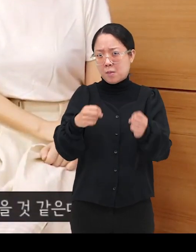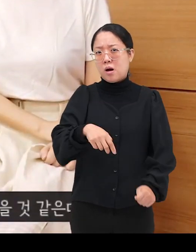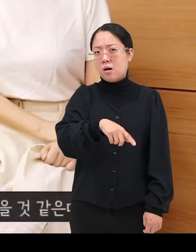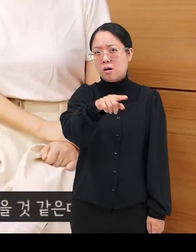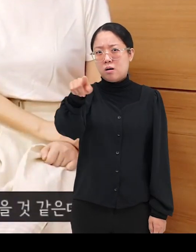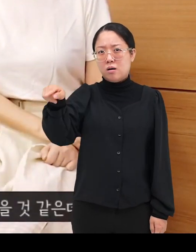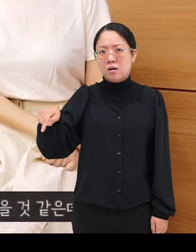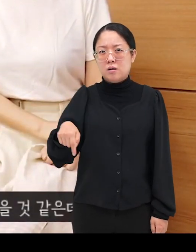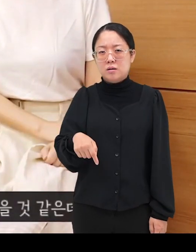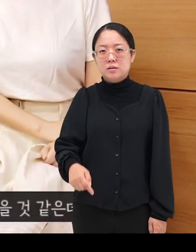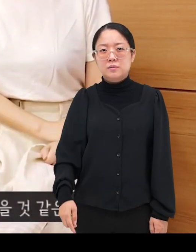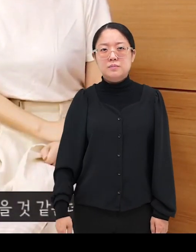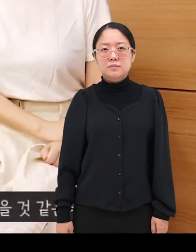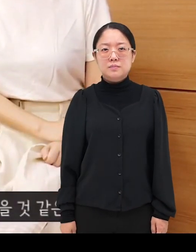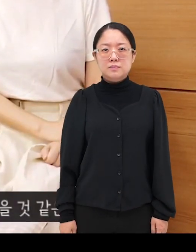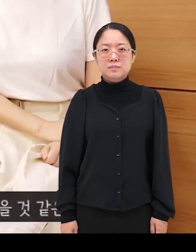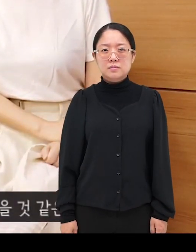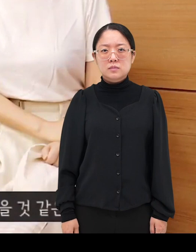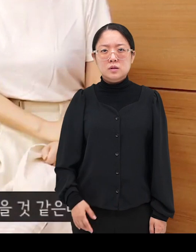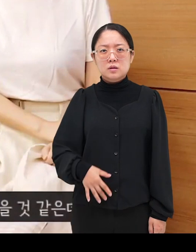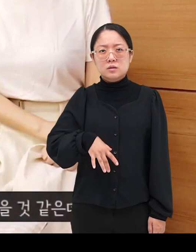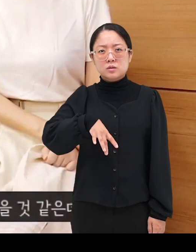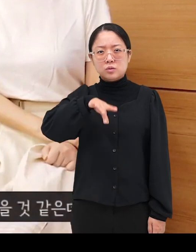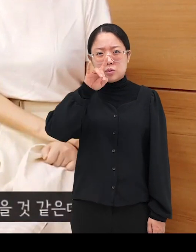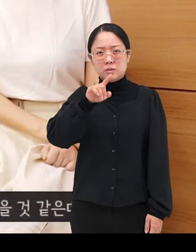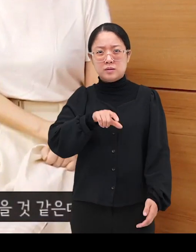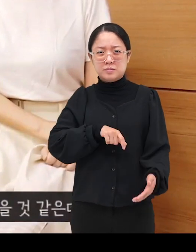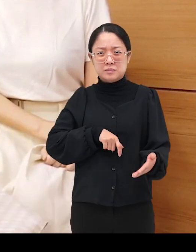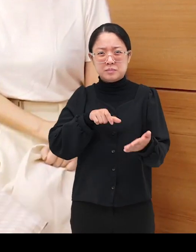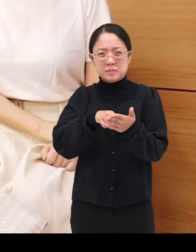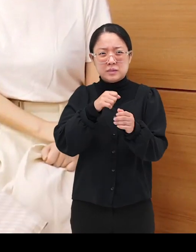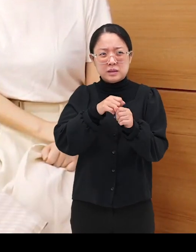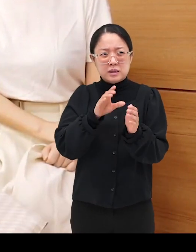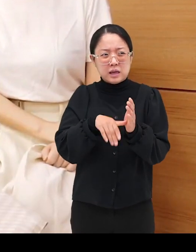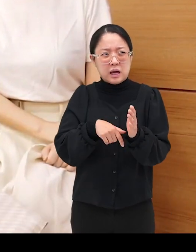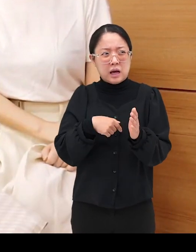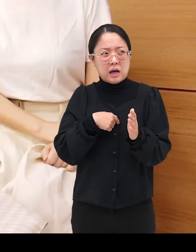여유가 많고 그랬으면 다른 주제들도 나왔을 것 같은데